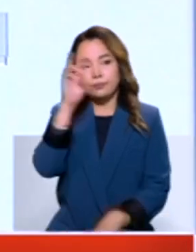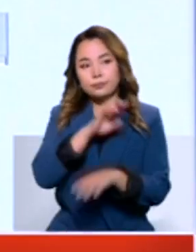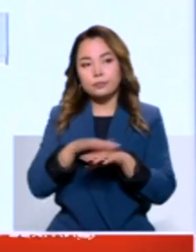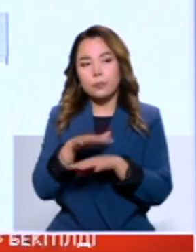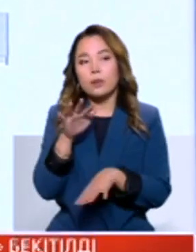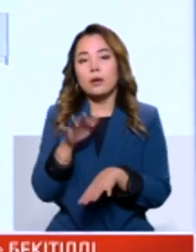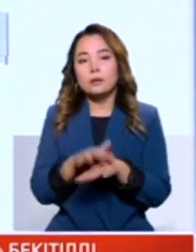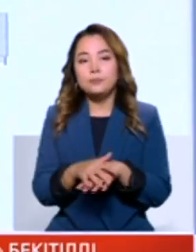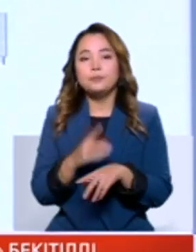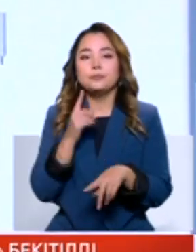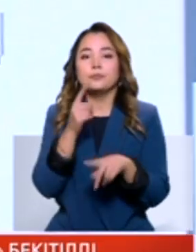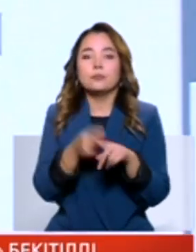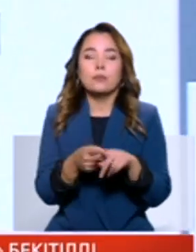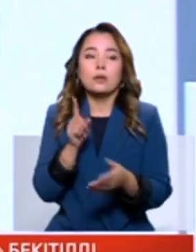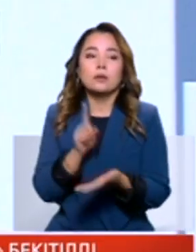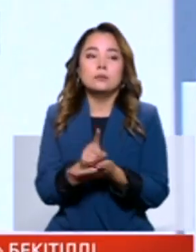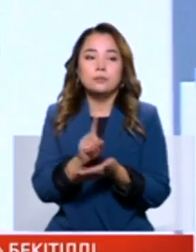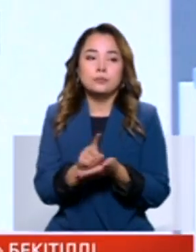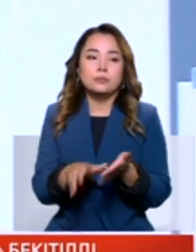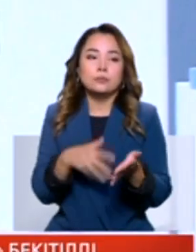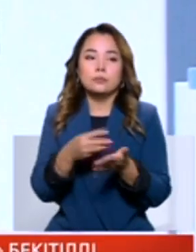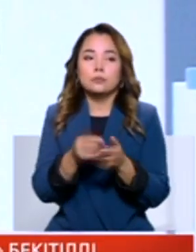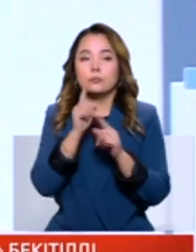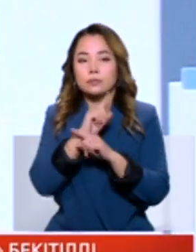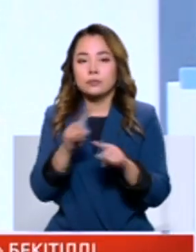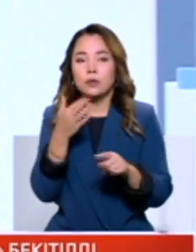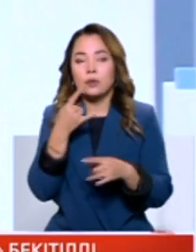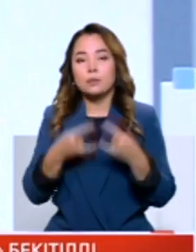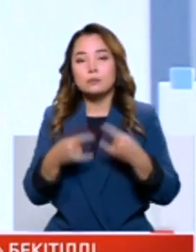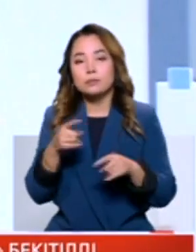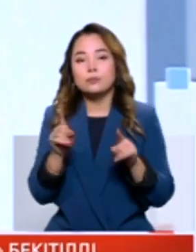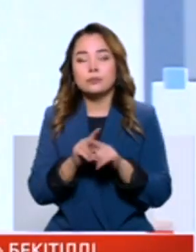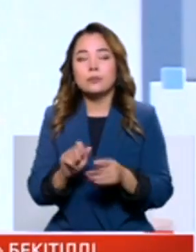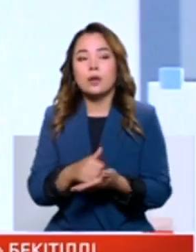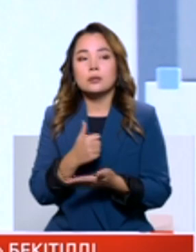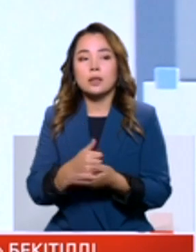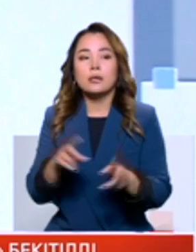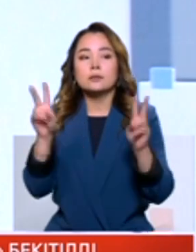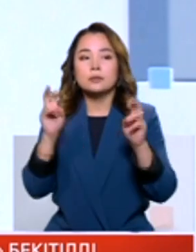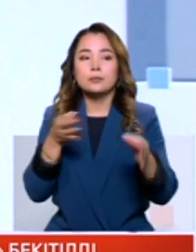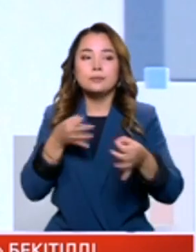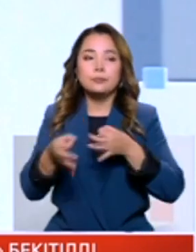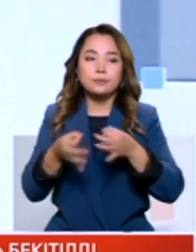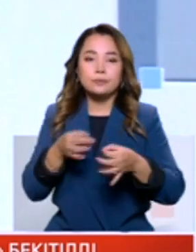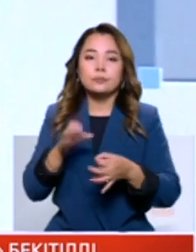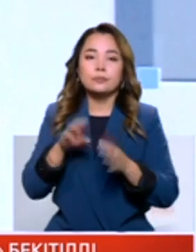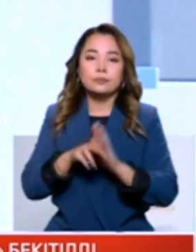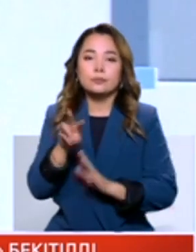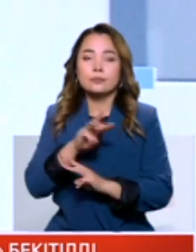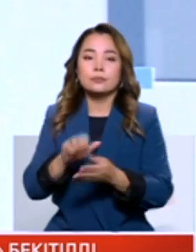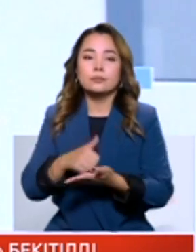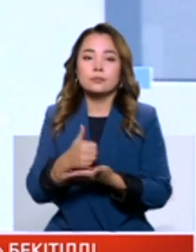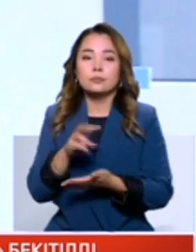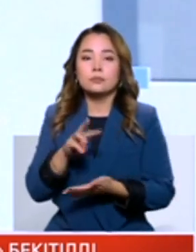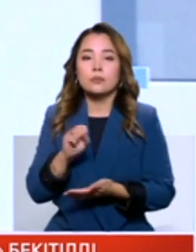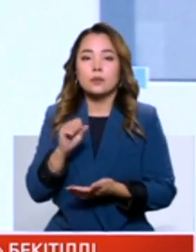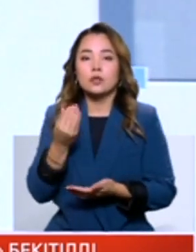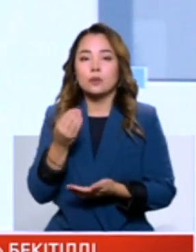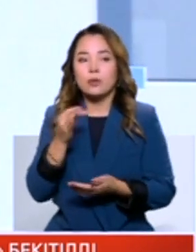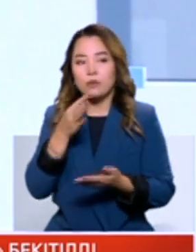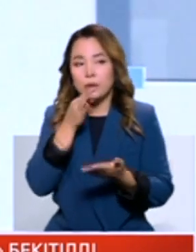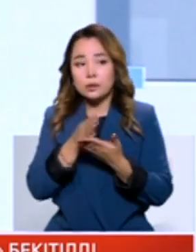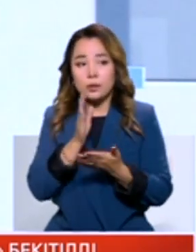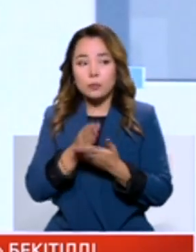Елдегі банктерге қосымша салық салыну мүмкін. Ұлттық арнадағы бас тақырып бағдарламасына сұхбат берген сенат спикері Мәулен Әшімбаев осылай